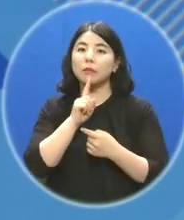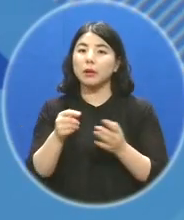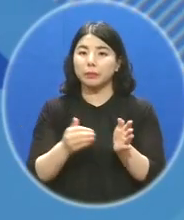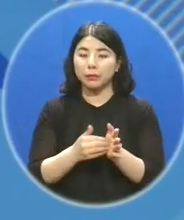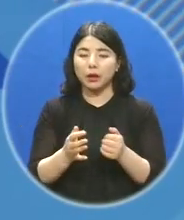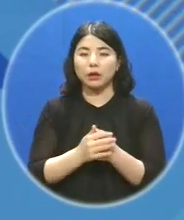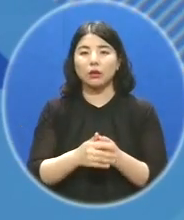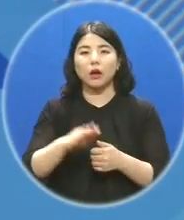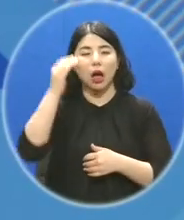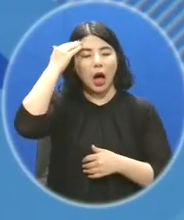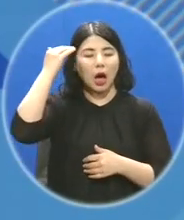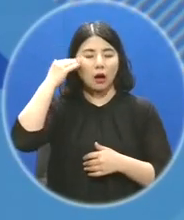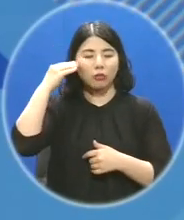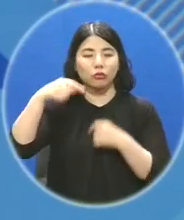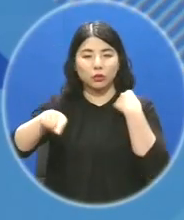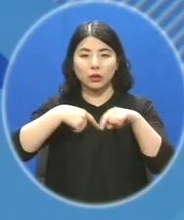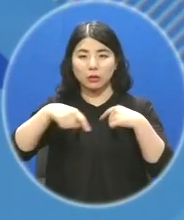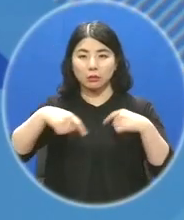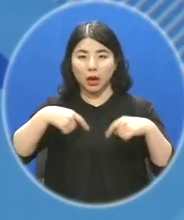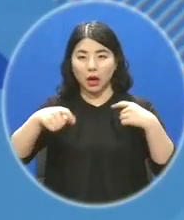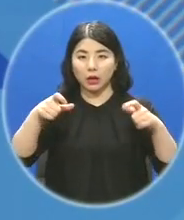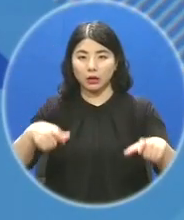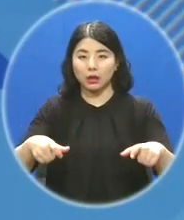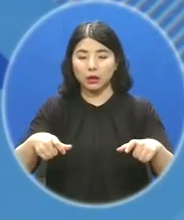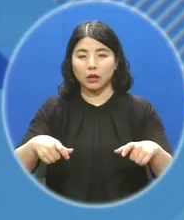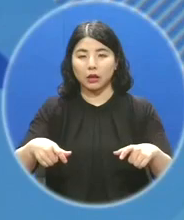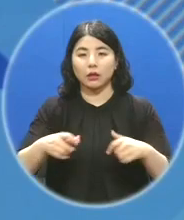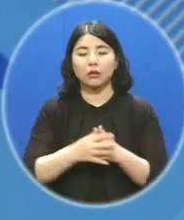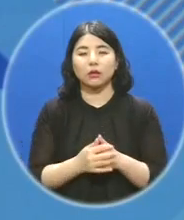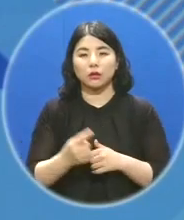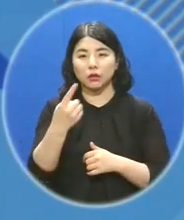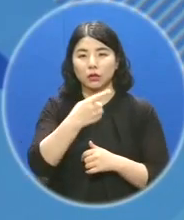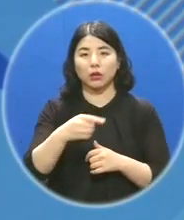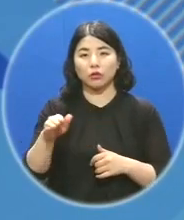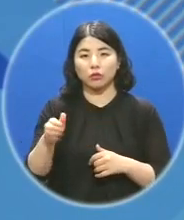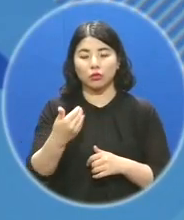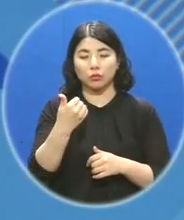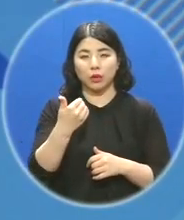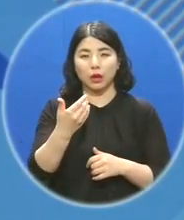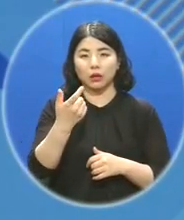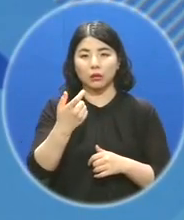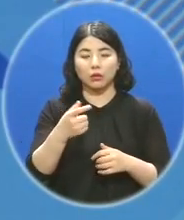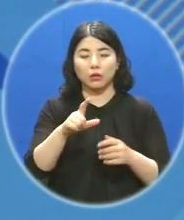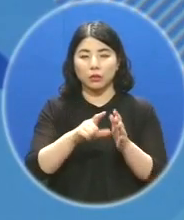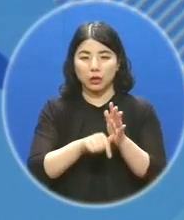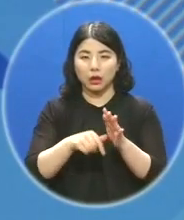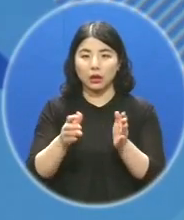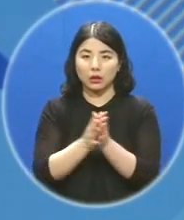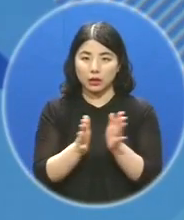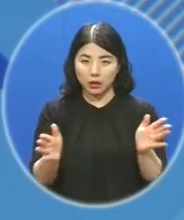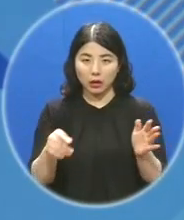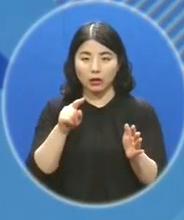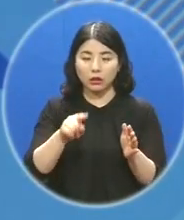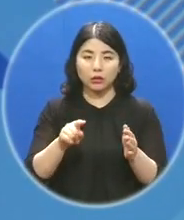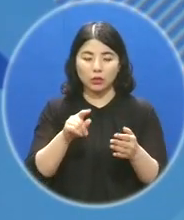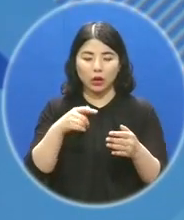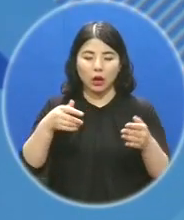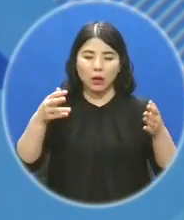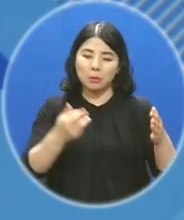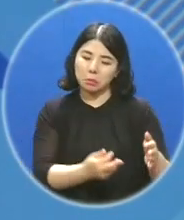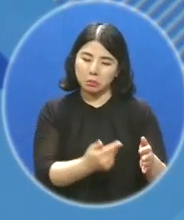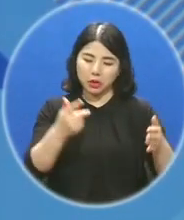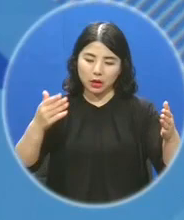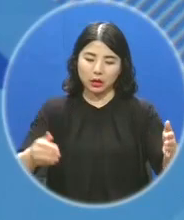우리나라의 지방자치는 1952년도에 그 현대적 의미의 지방자치가 출범을 하기는 합니다. 그리고 그 사이에 공백기를